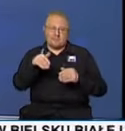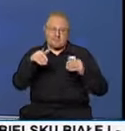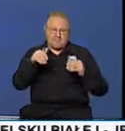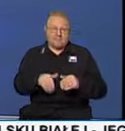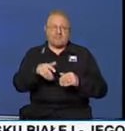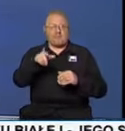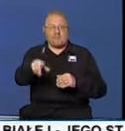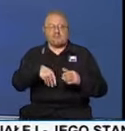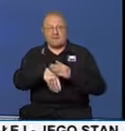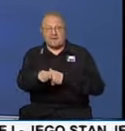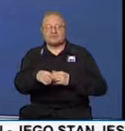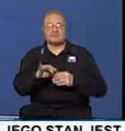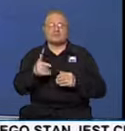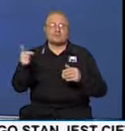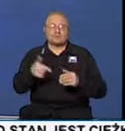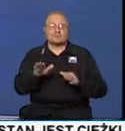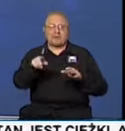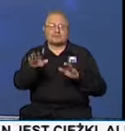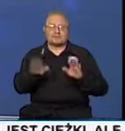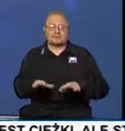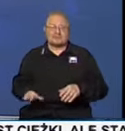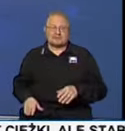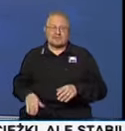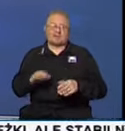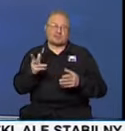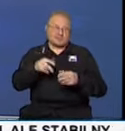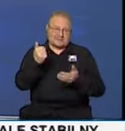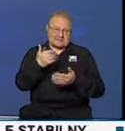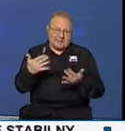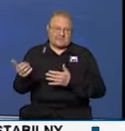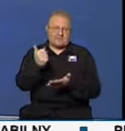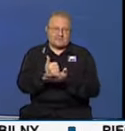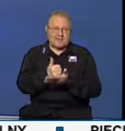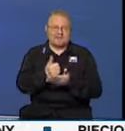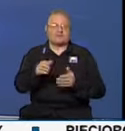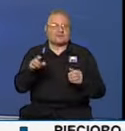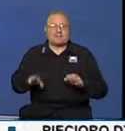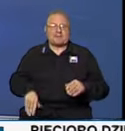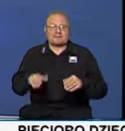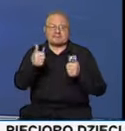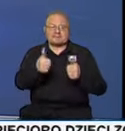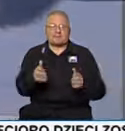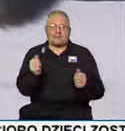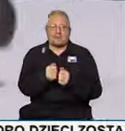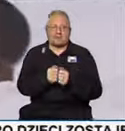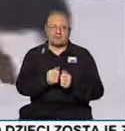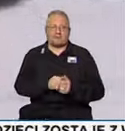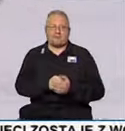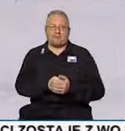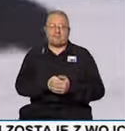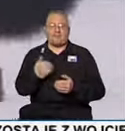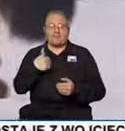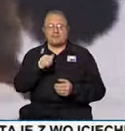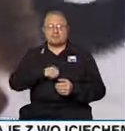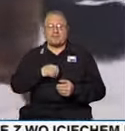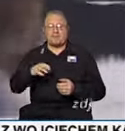załatwienia sprawy w urzędzie i muszą gdzieś zostawić swojego pupila. W tym wypadku gdzieś nie oznacza na mrozie. Magdalena Michalak. Byli